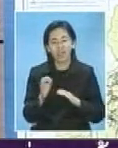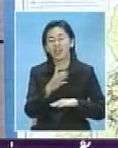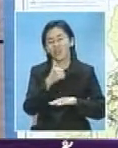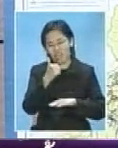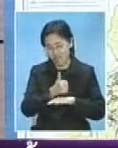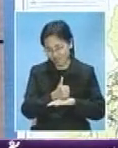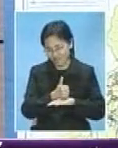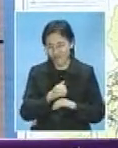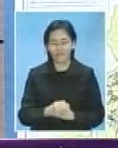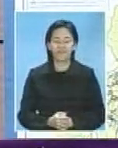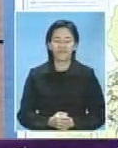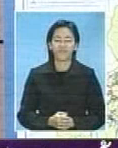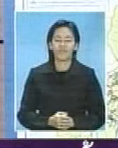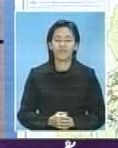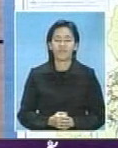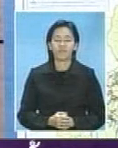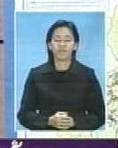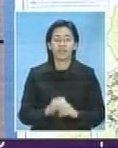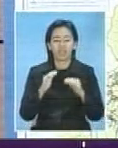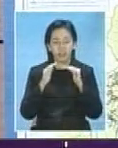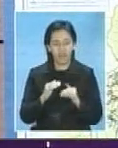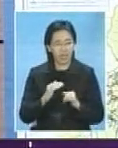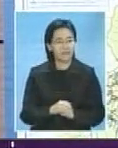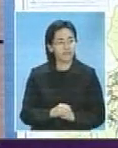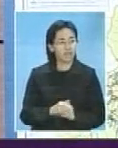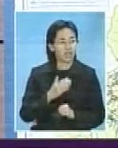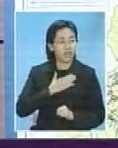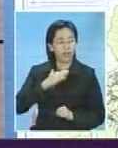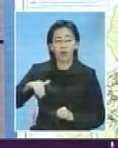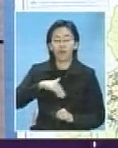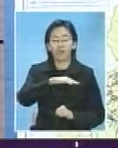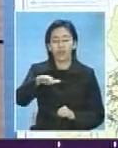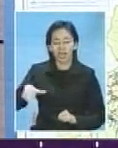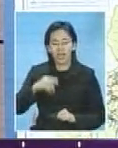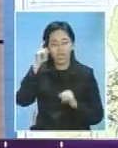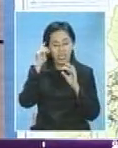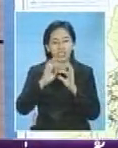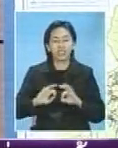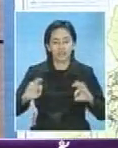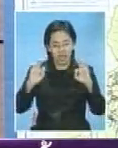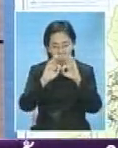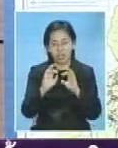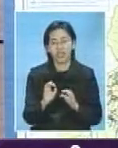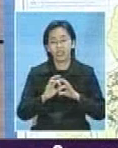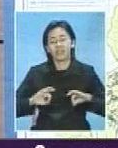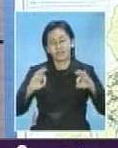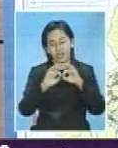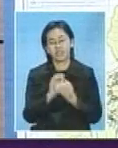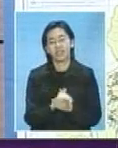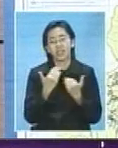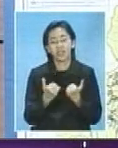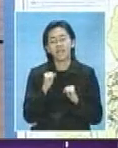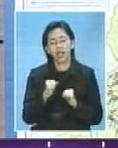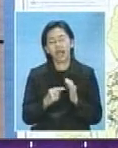องในขณะเดียวกันนั้นเนี่ยนะครับทางพวกกระผมเองก็ได้ให้ความสำคัญมากครับในการที่จะพยายามนำ